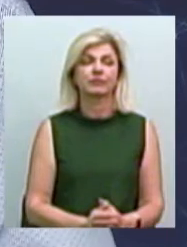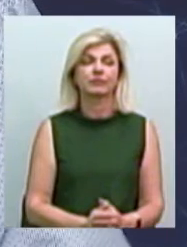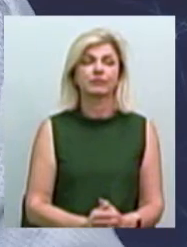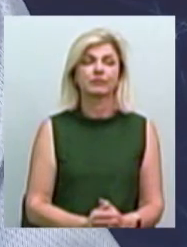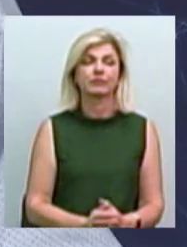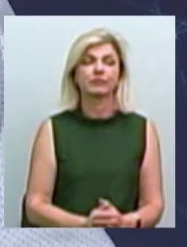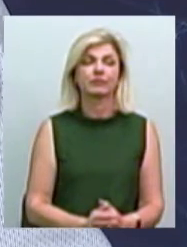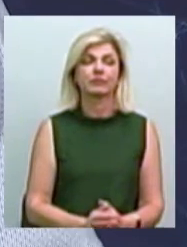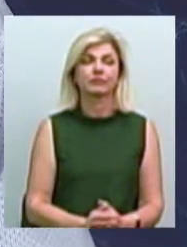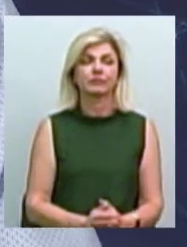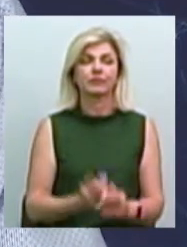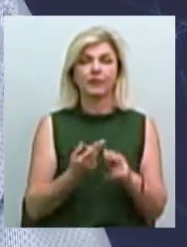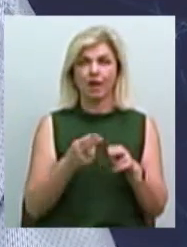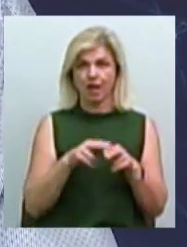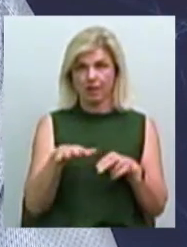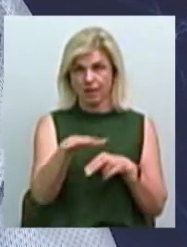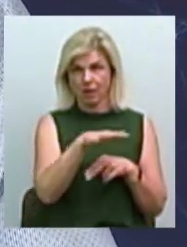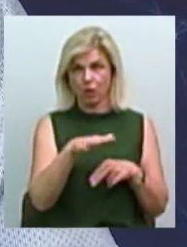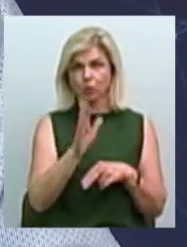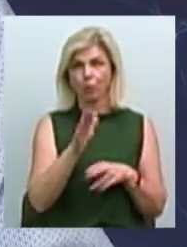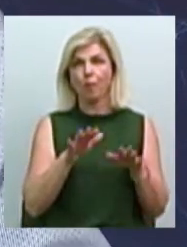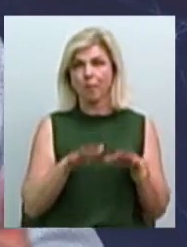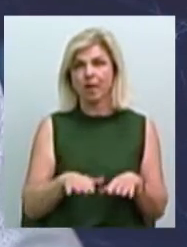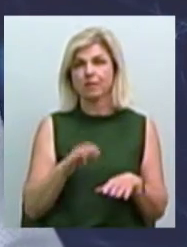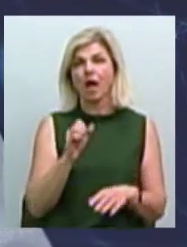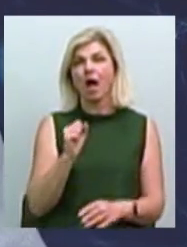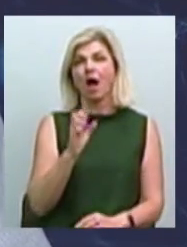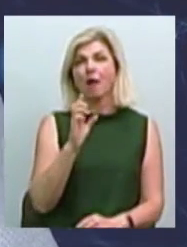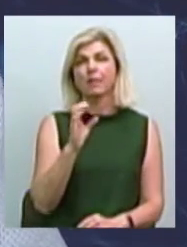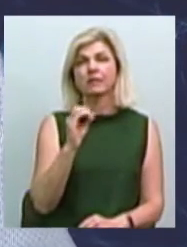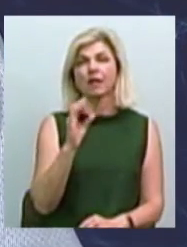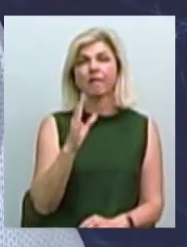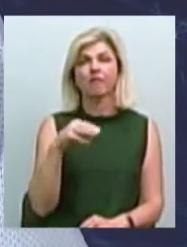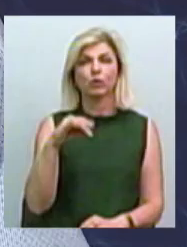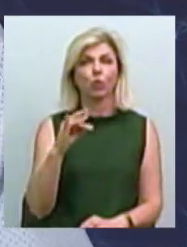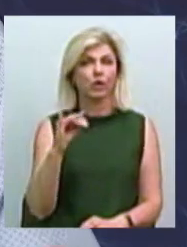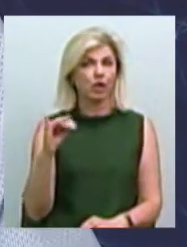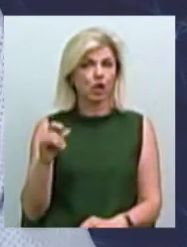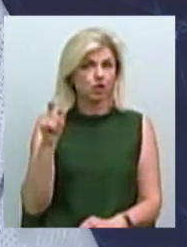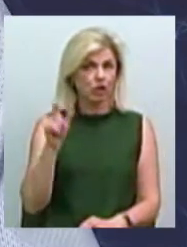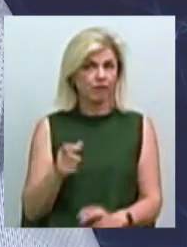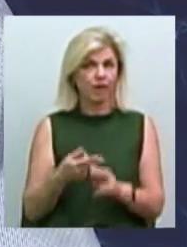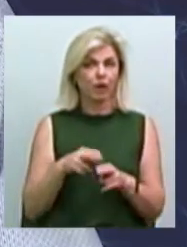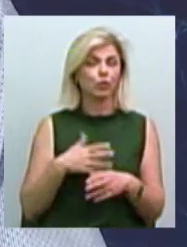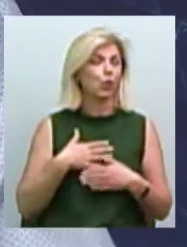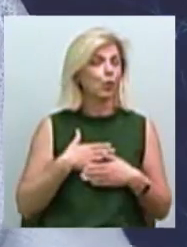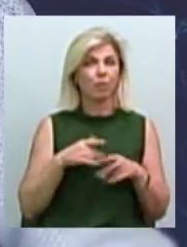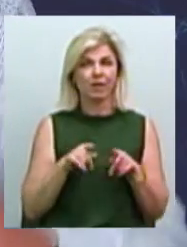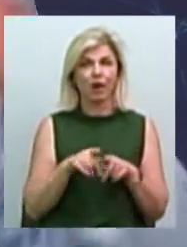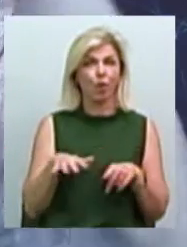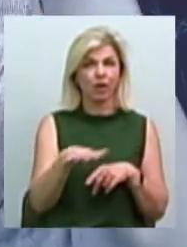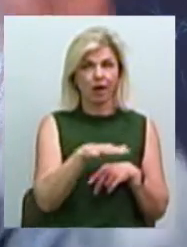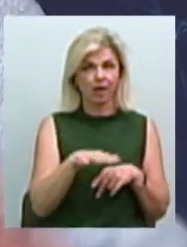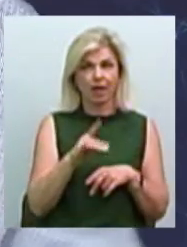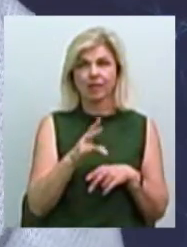вместо обсерватории, как человека, который любит свой край, не дай бог, я скажу такую фразу, но